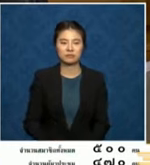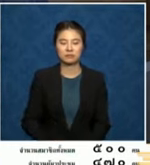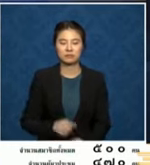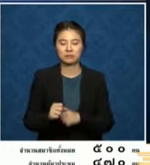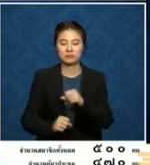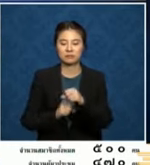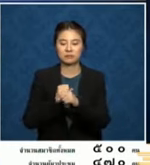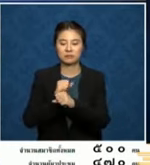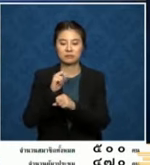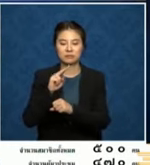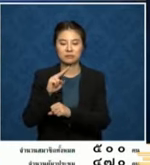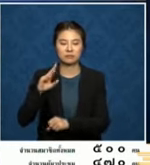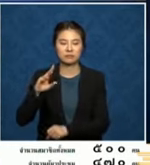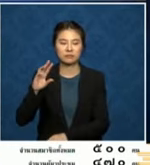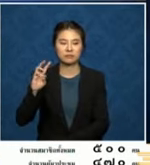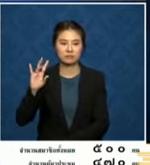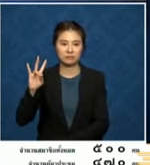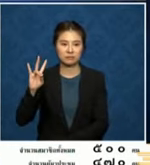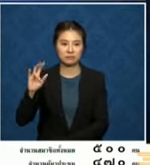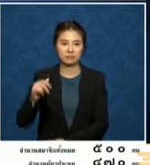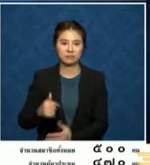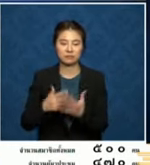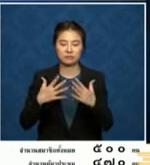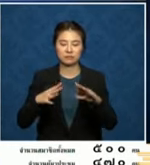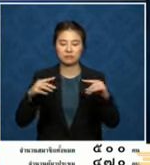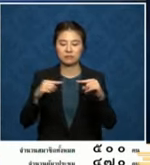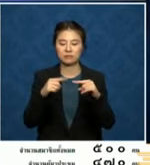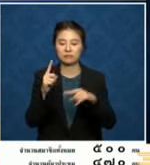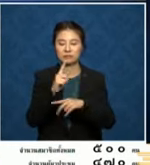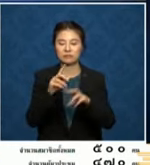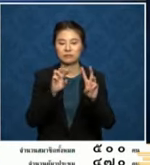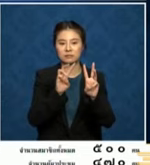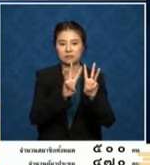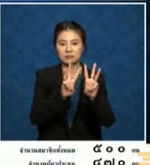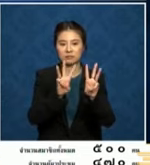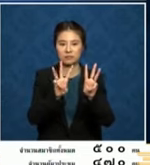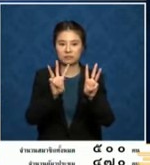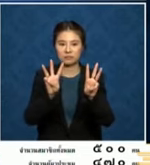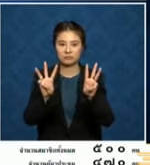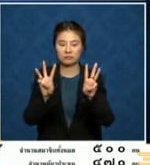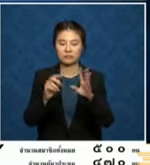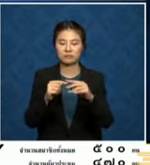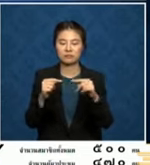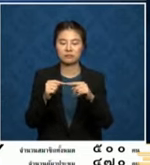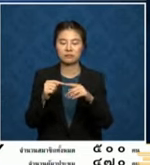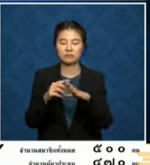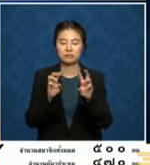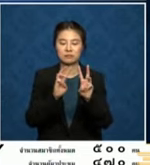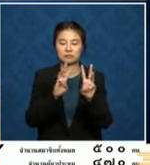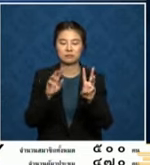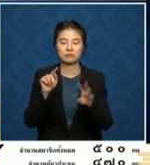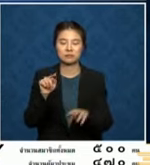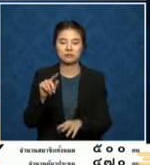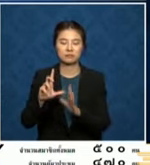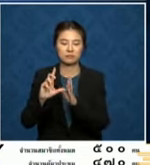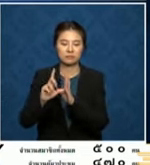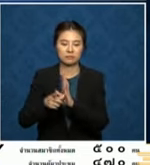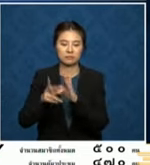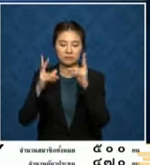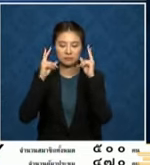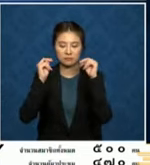67นะครับเสร็จแล้วในเว็บสำนักเลขาธิการนายกนี่นะฮะ